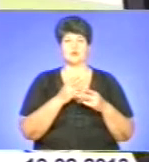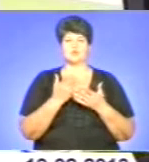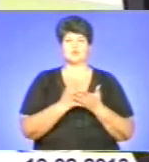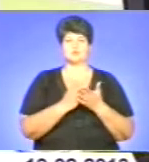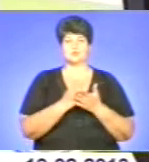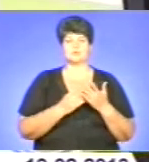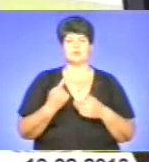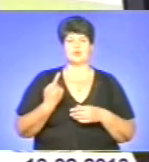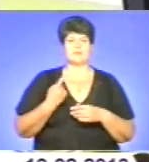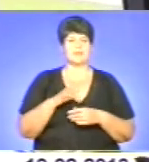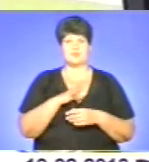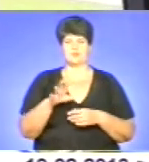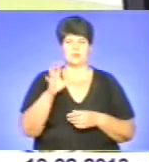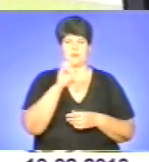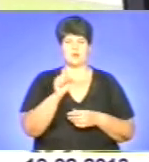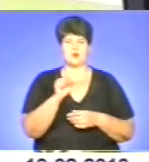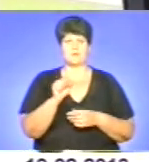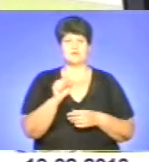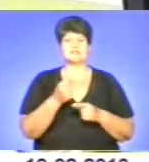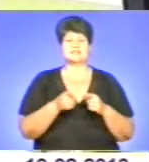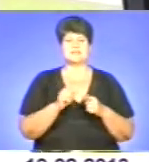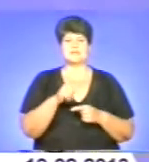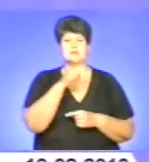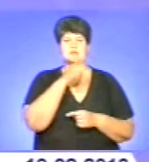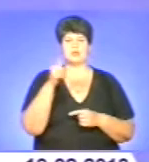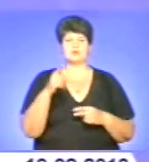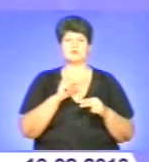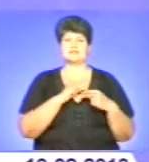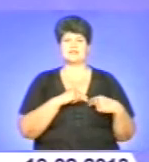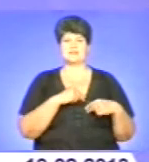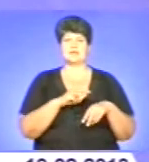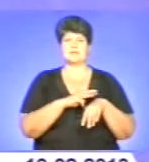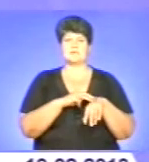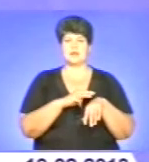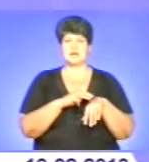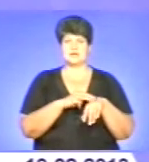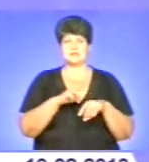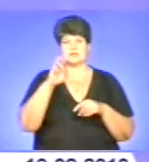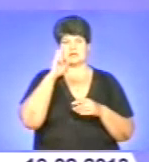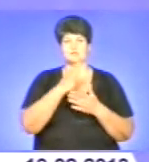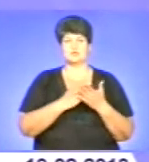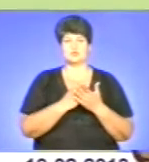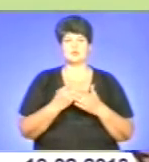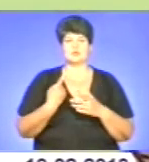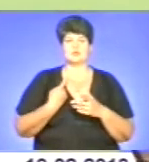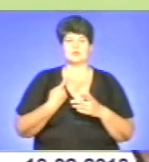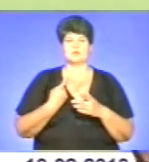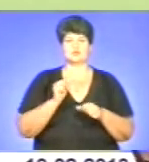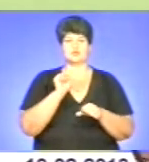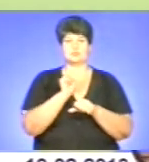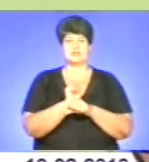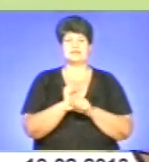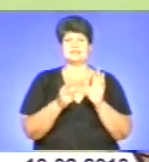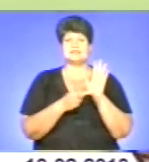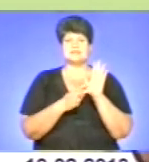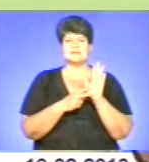охорони не була пограбована за цей же період працівники міліції державної служби охорони припинили сім спроб проникнення